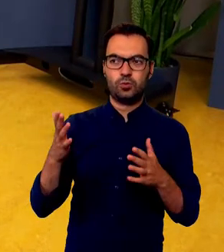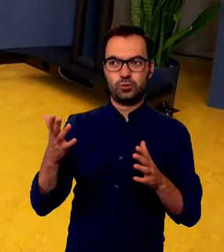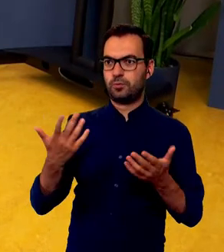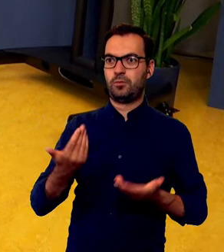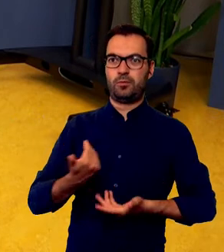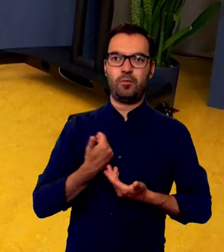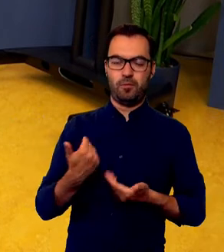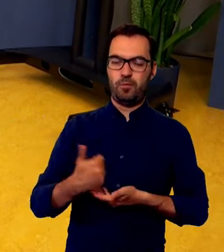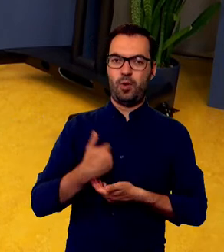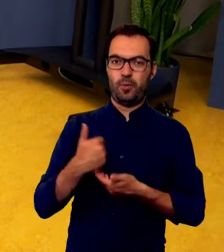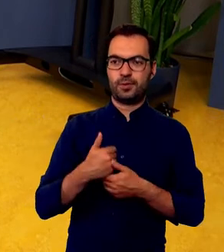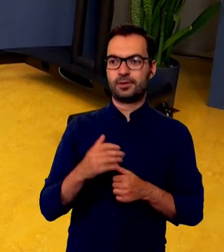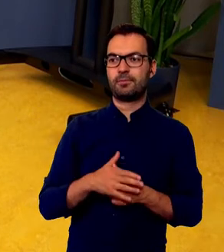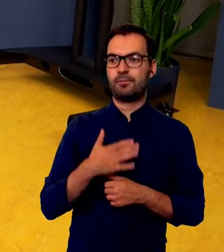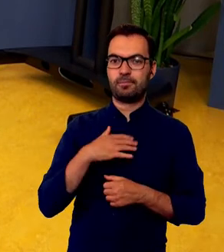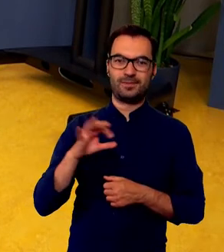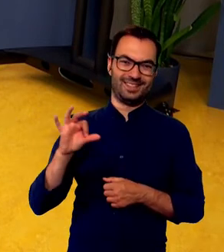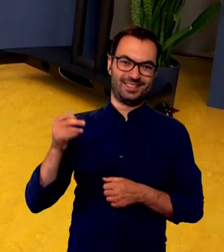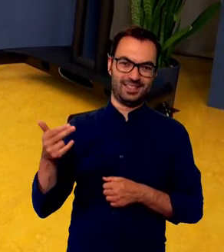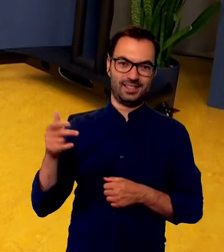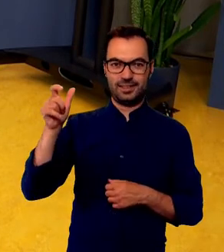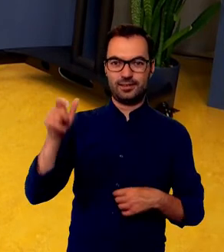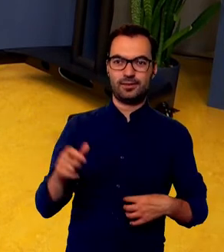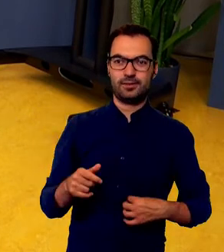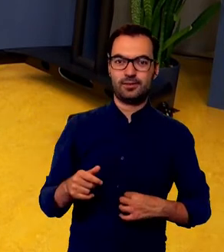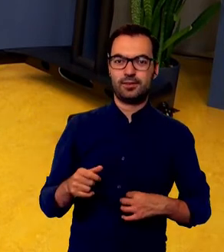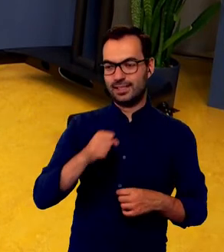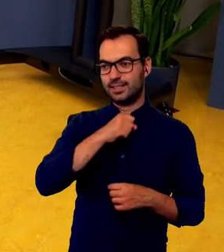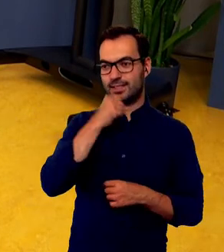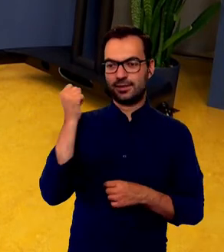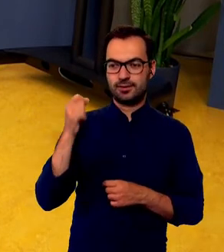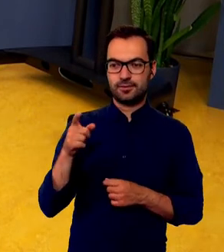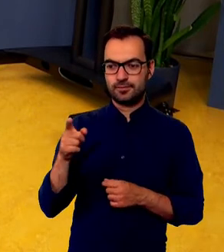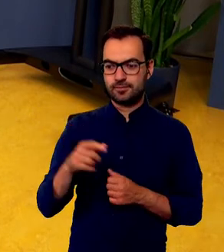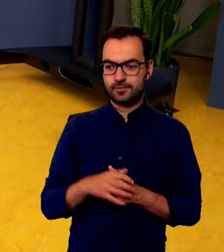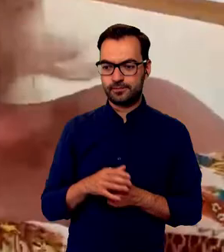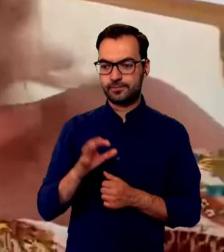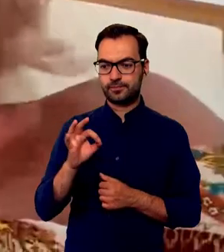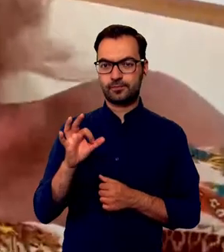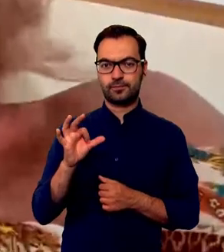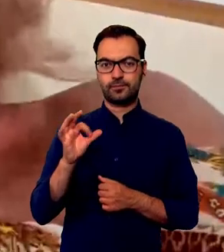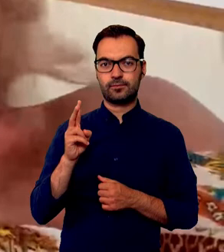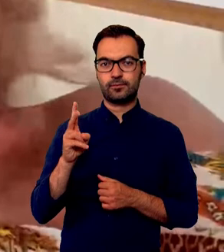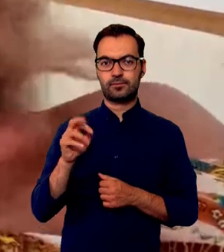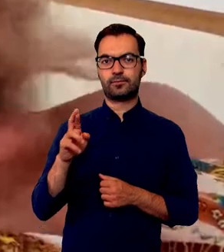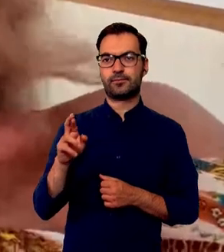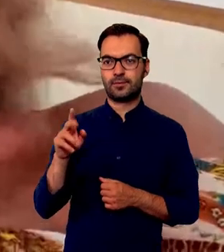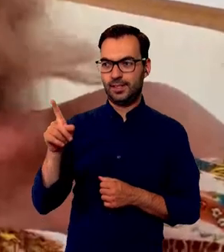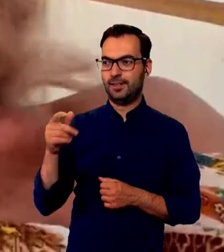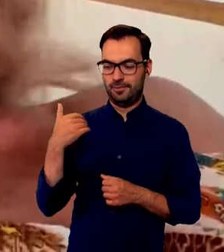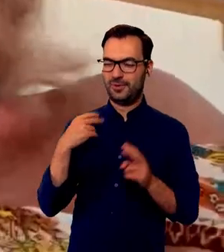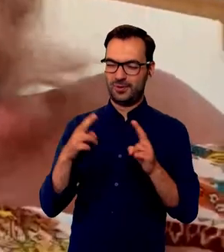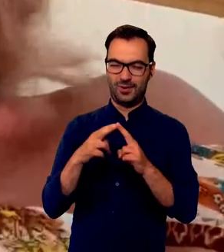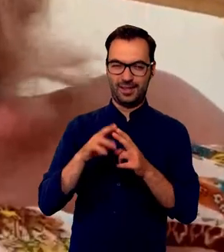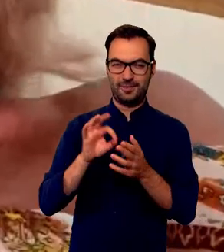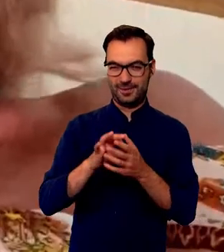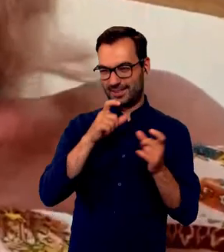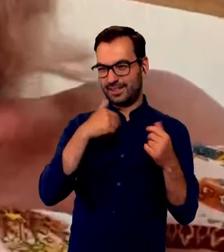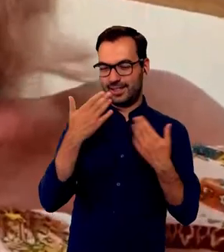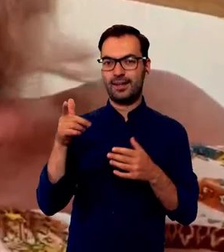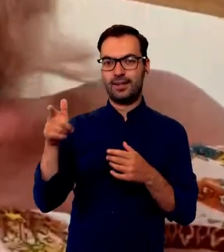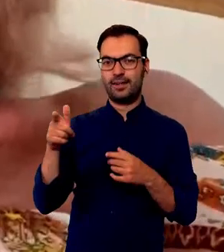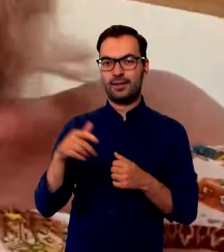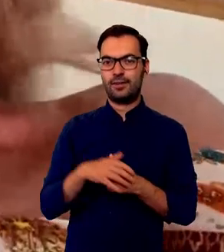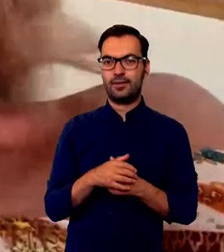uwolnił. Mam też syna, który starszego, Oskara, z którym na pewno mieliście właśnie kontakt, który jest